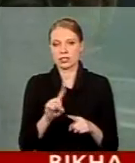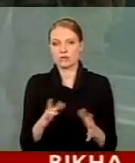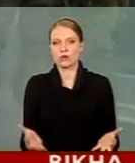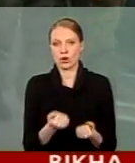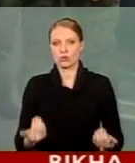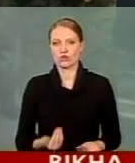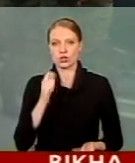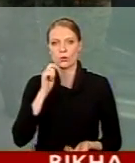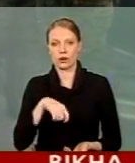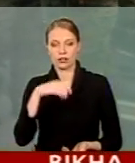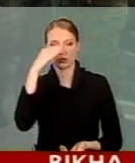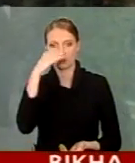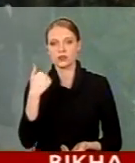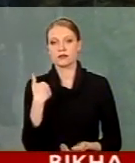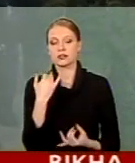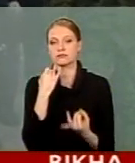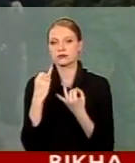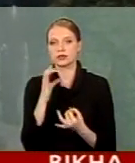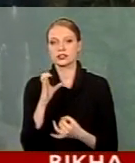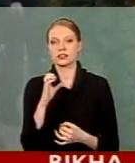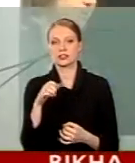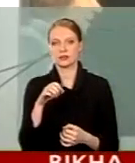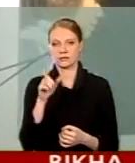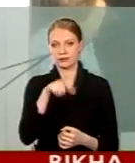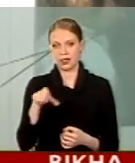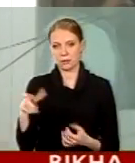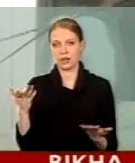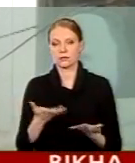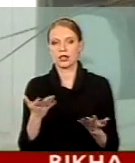життя українських хлопців. Ми поспілкувалися з капеланами, які